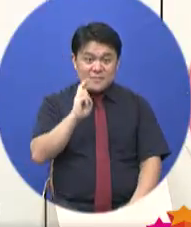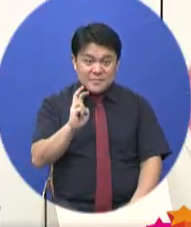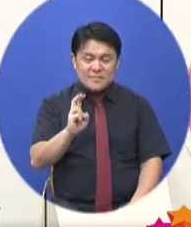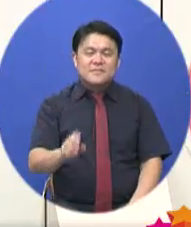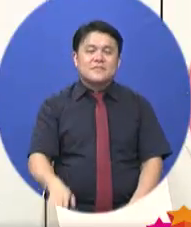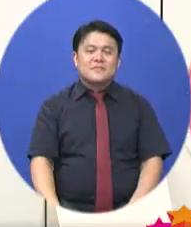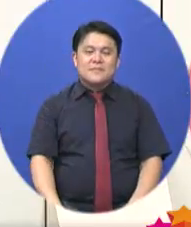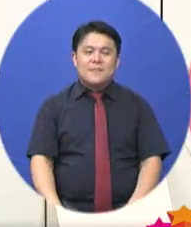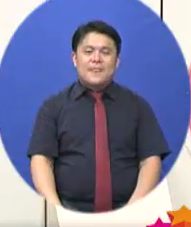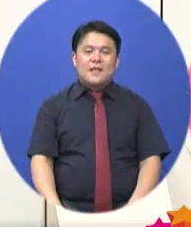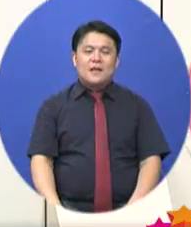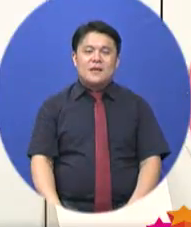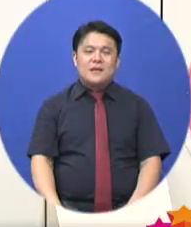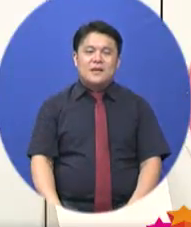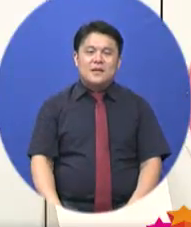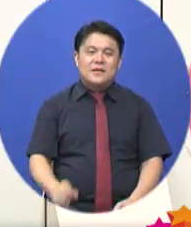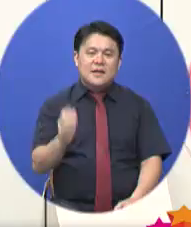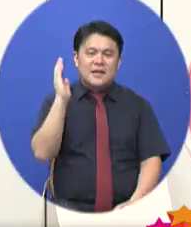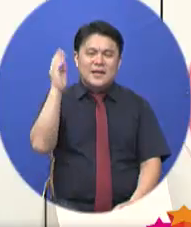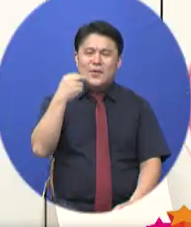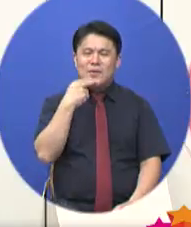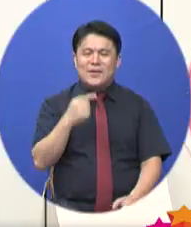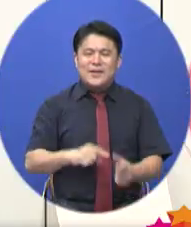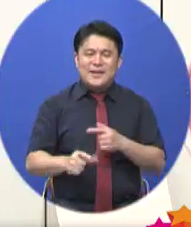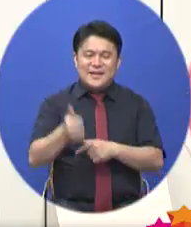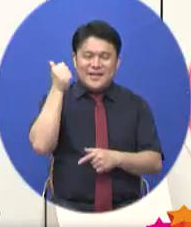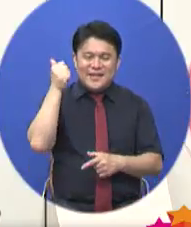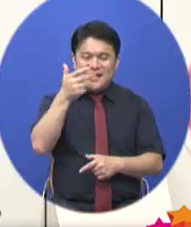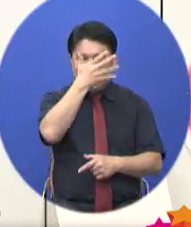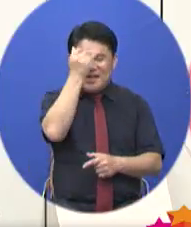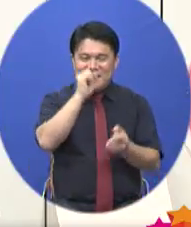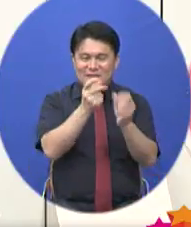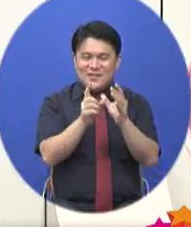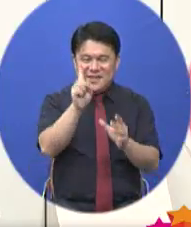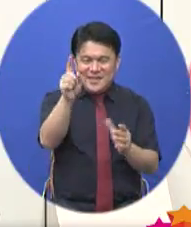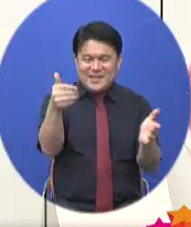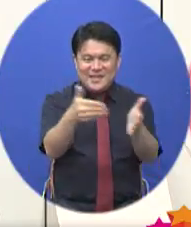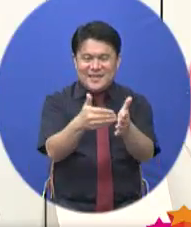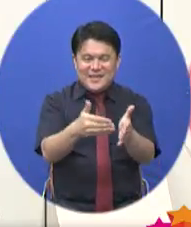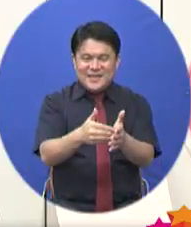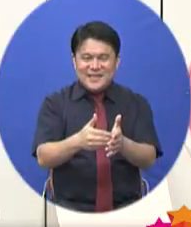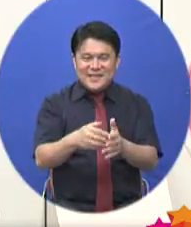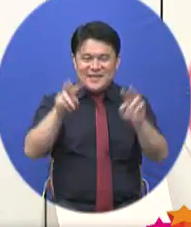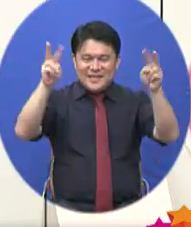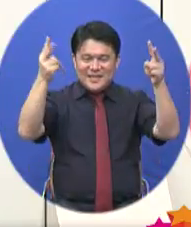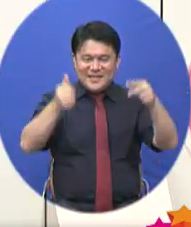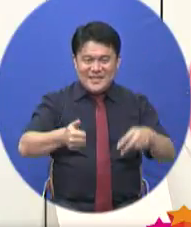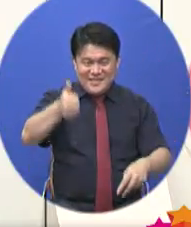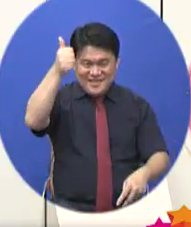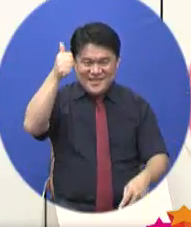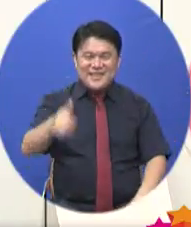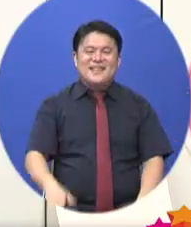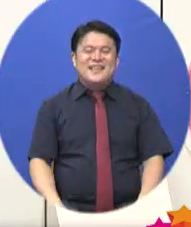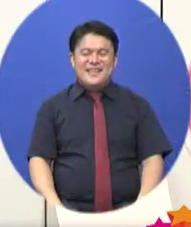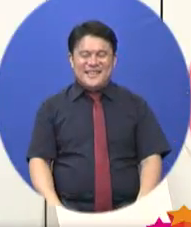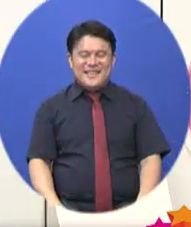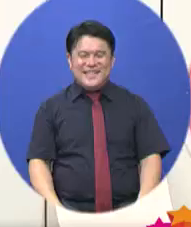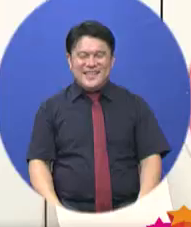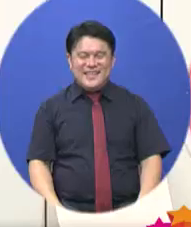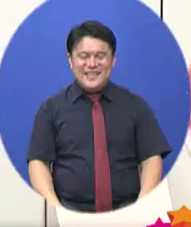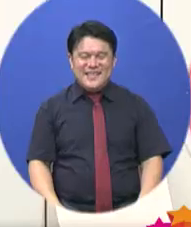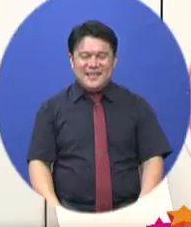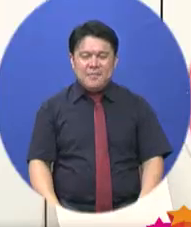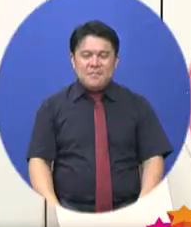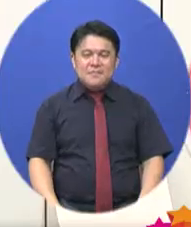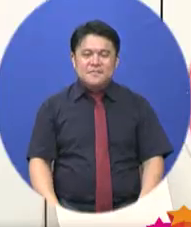네. 네. 하, 아, 사연은 없는 게 좋겠네요. 네. 그냥 네. 할미꽃. 그래도 제목이 좋습니다. 네.